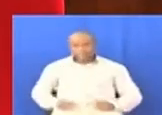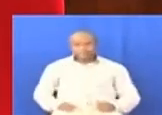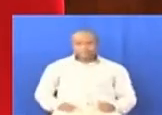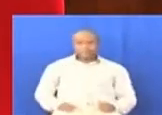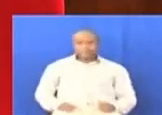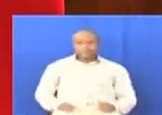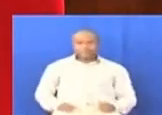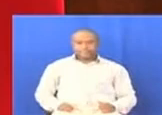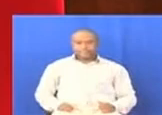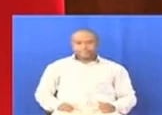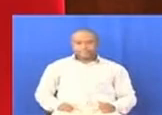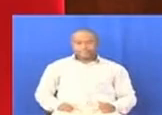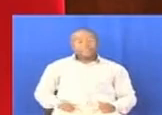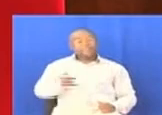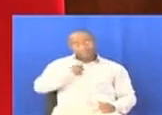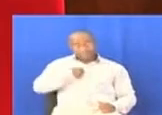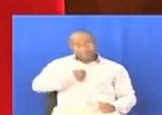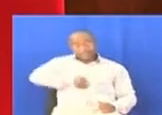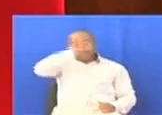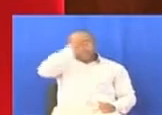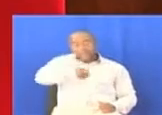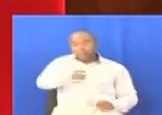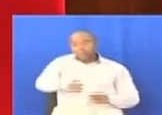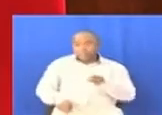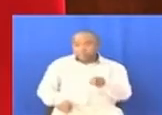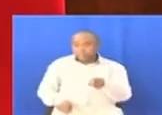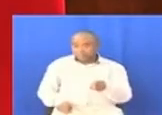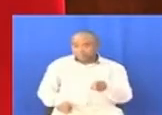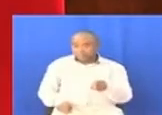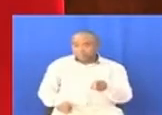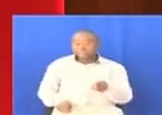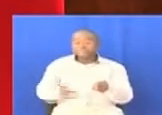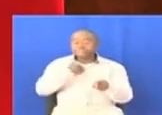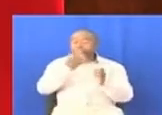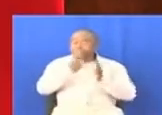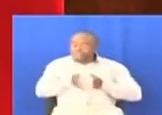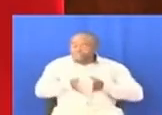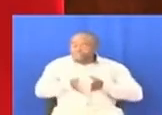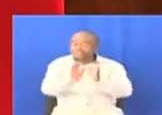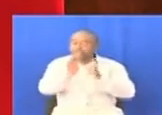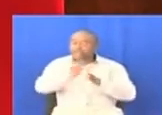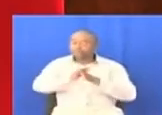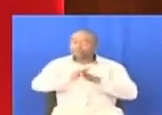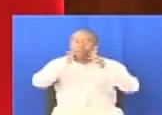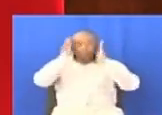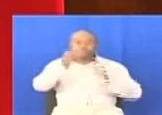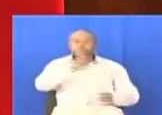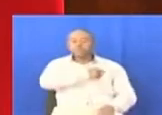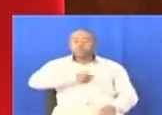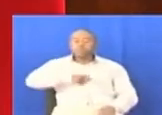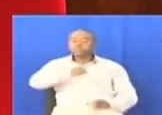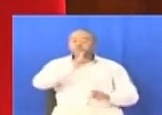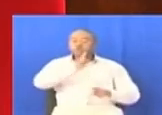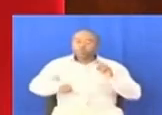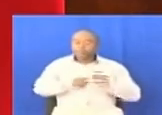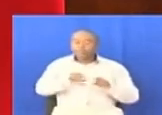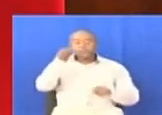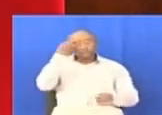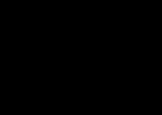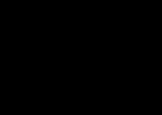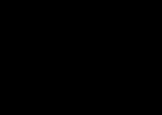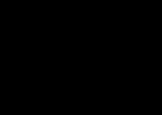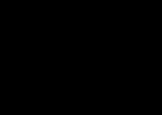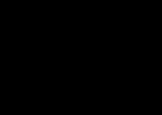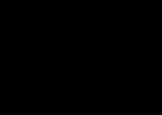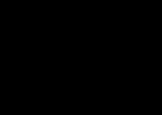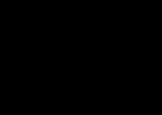Spika, ninachokipongeza hapa ni mechanism aliyotumia Mheshimiwa Rais kupambana na corona. Kwa hiyo nataka